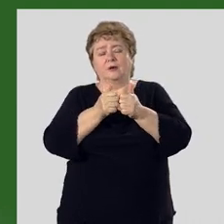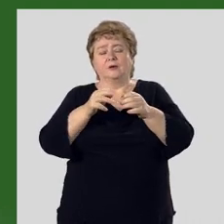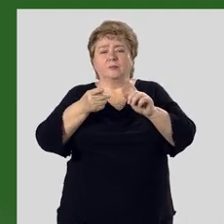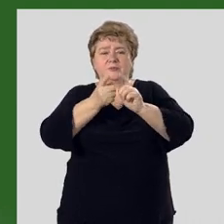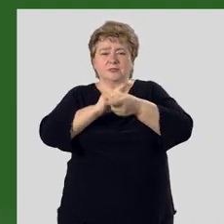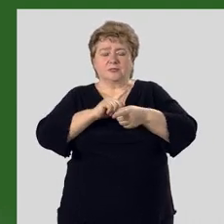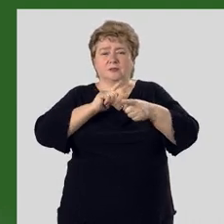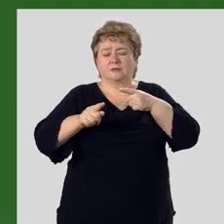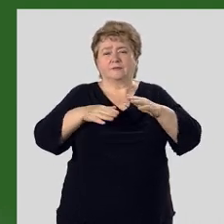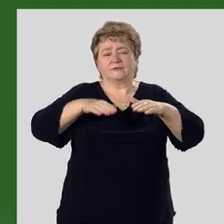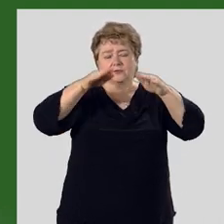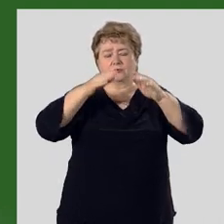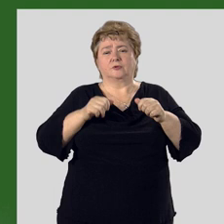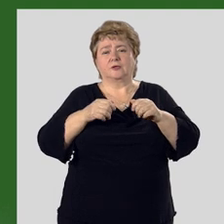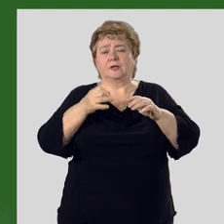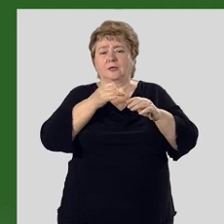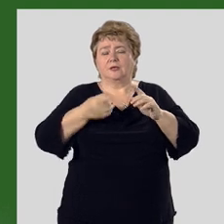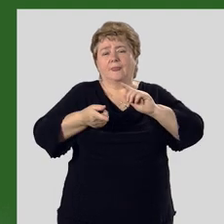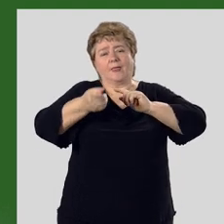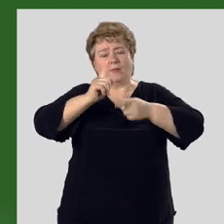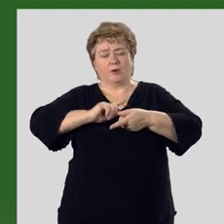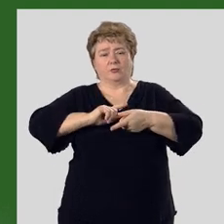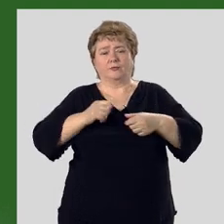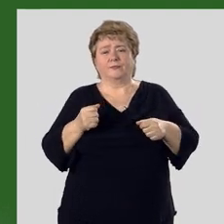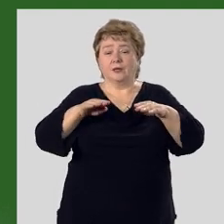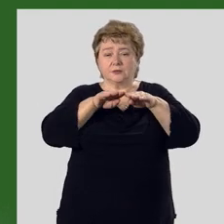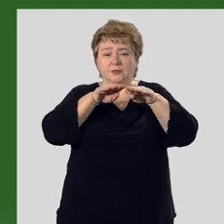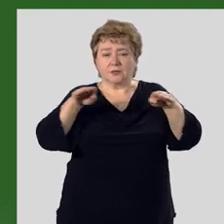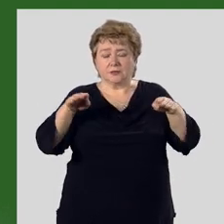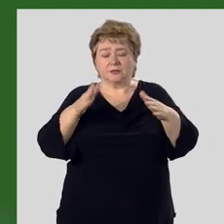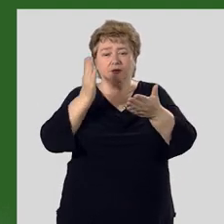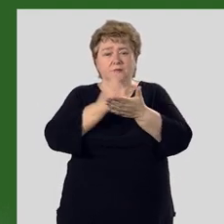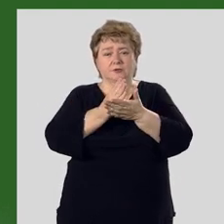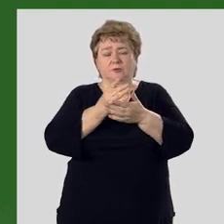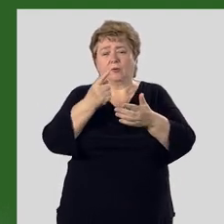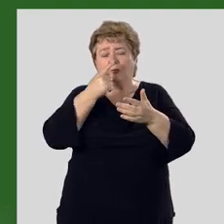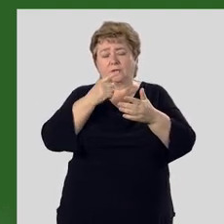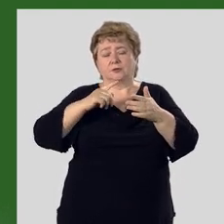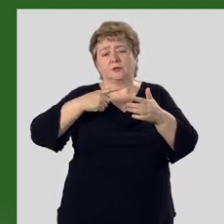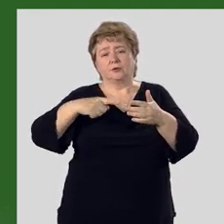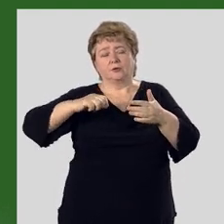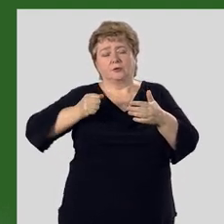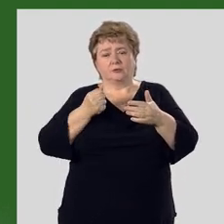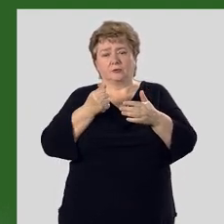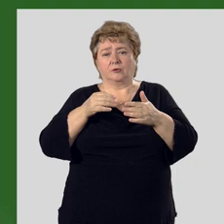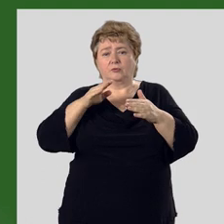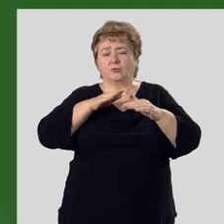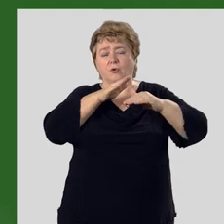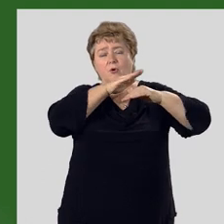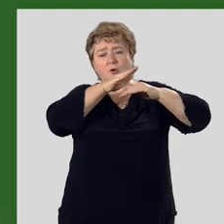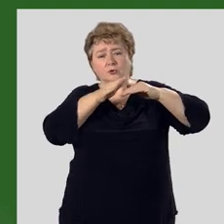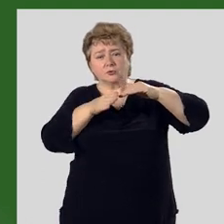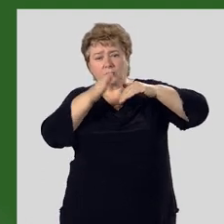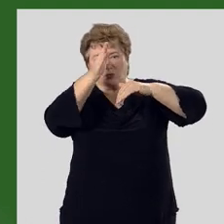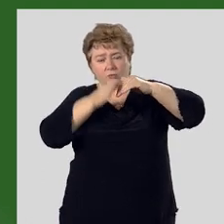быстрее меняются высоты и наоборот. Если горизонтали расположены близко друг от друга, то склон